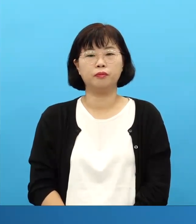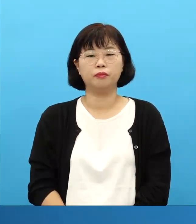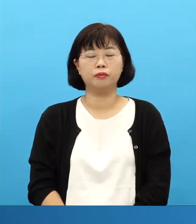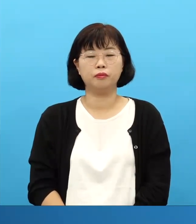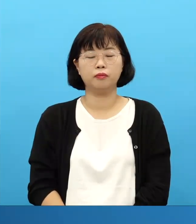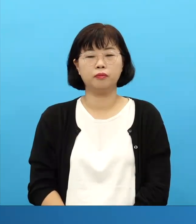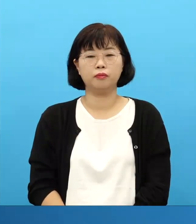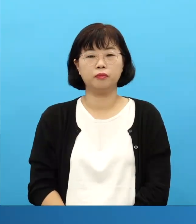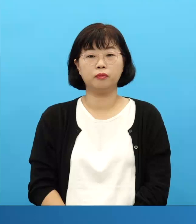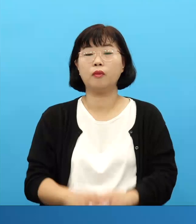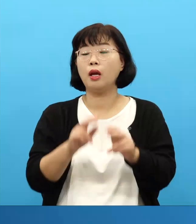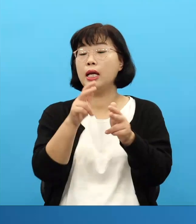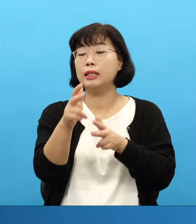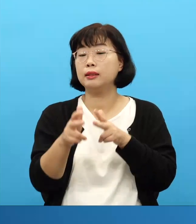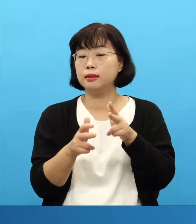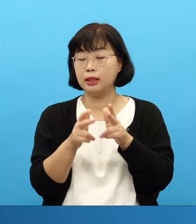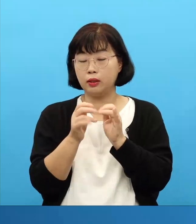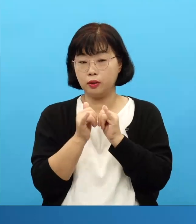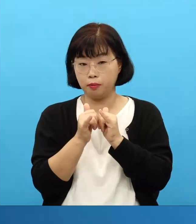이제 우리 산업인들이